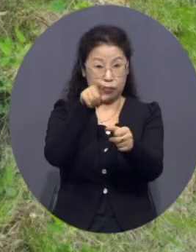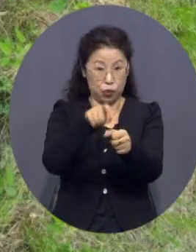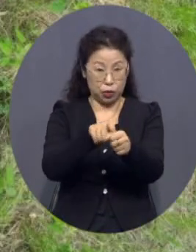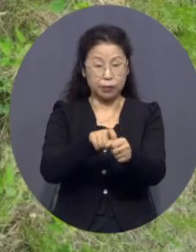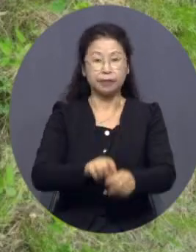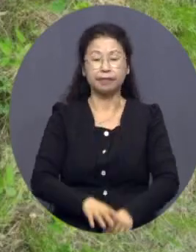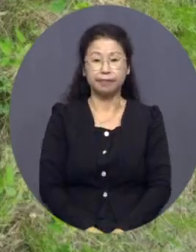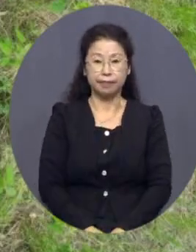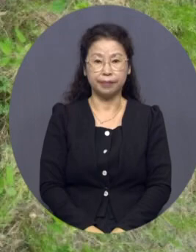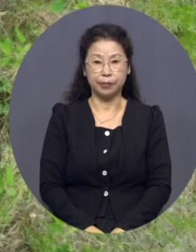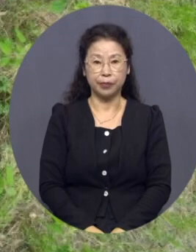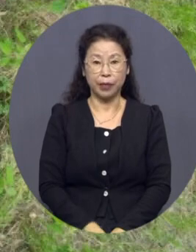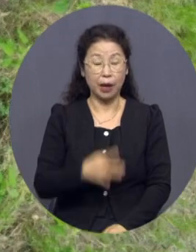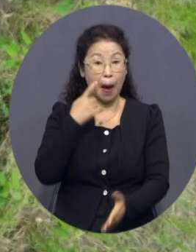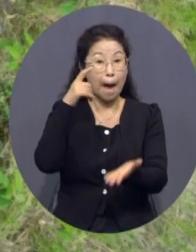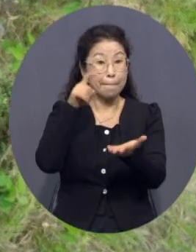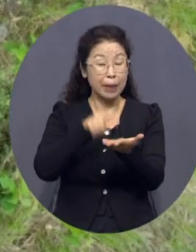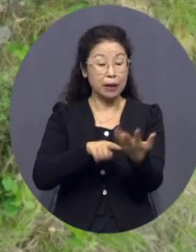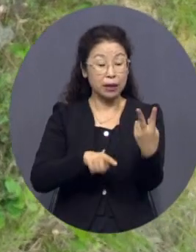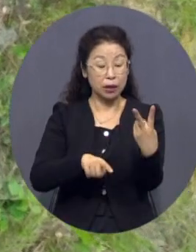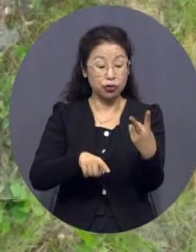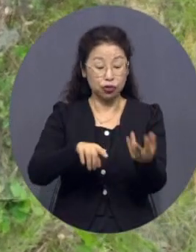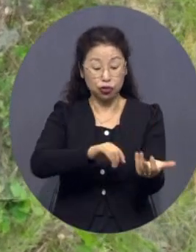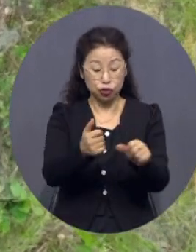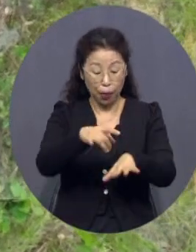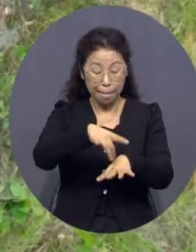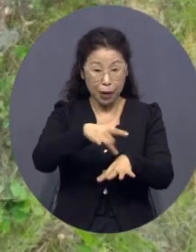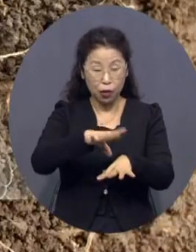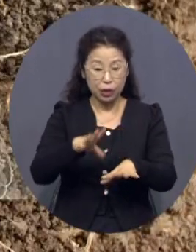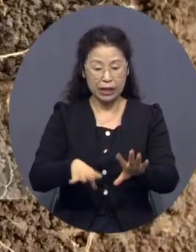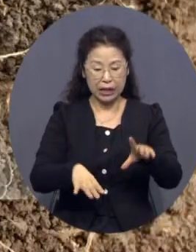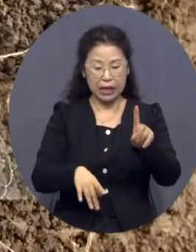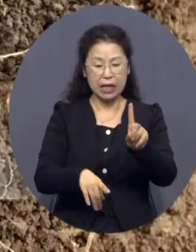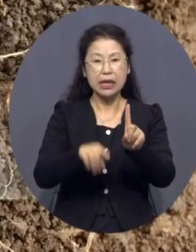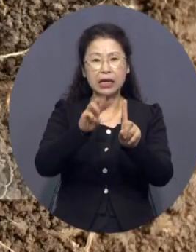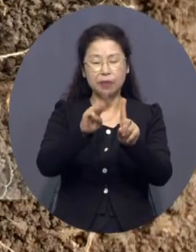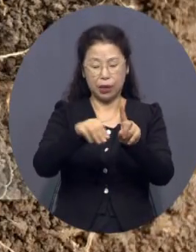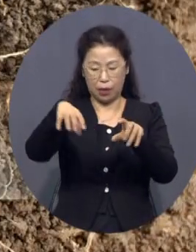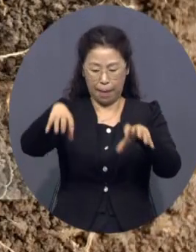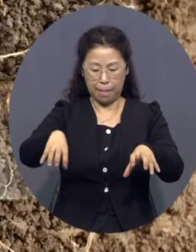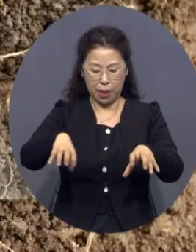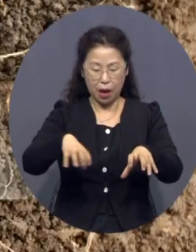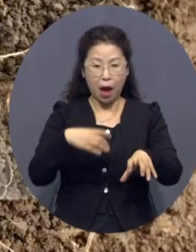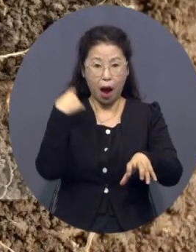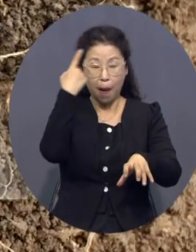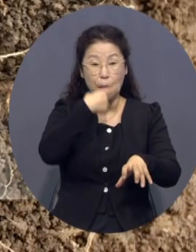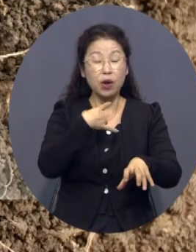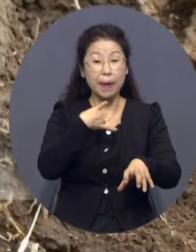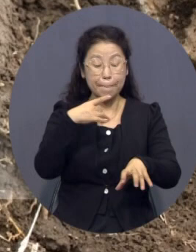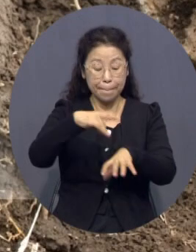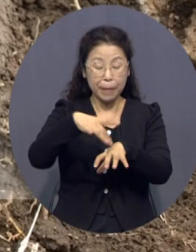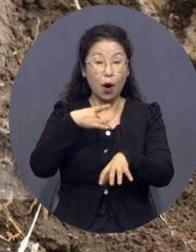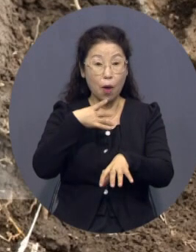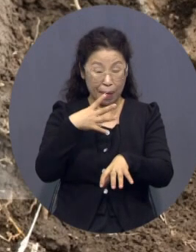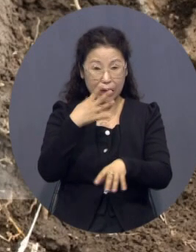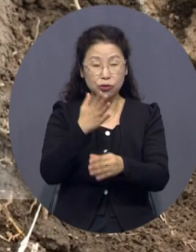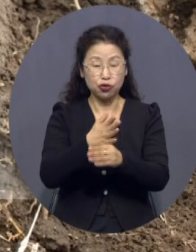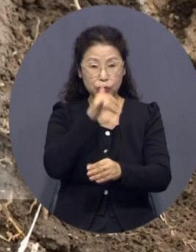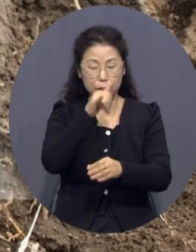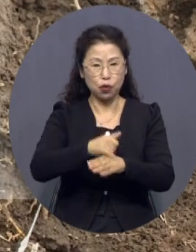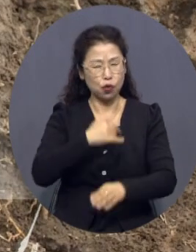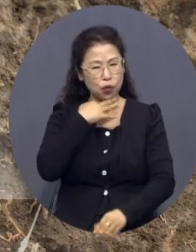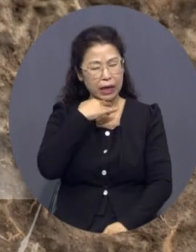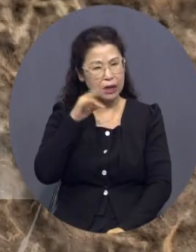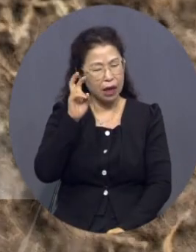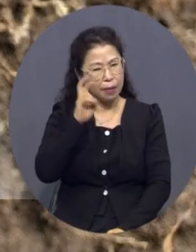있사옵니다. 발견된 두 유해는 1m가량 떨어진 채 모두 머리뼈 부분을 중심으로 남아 있었고,